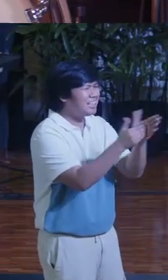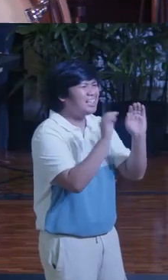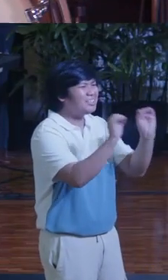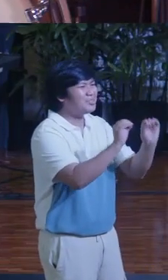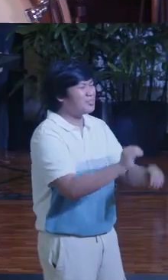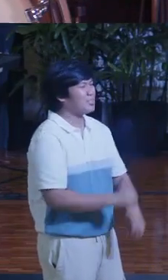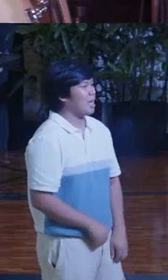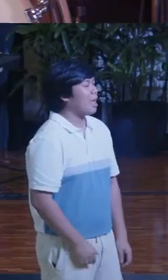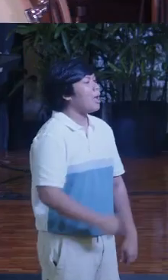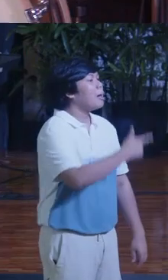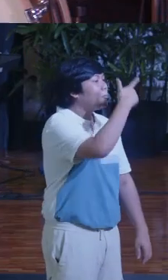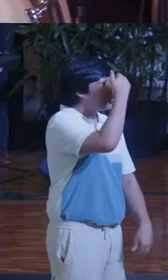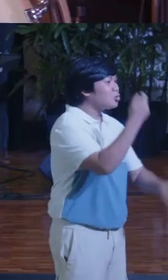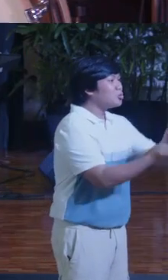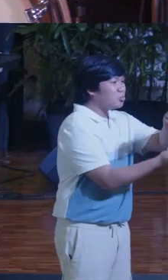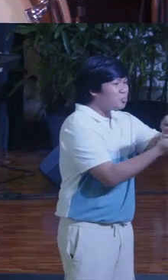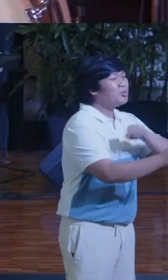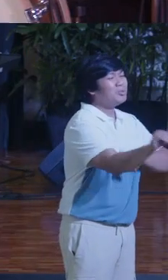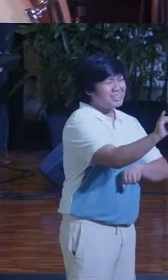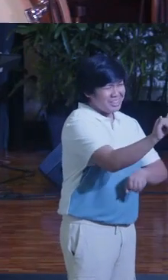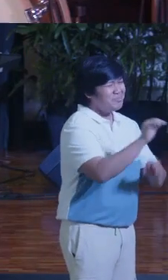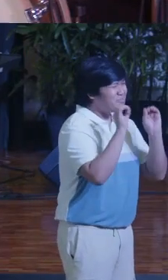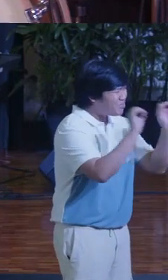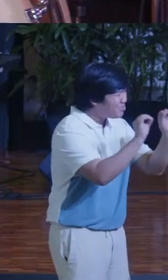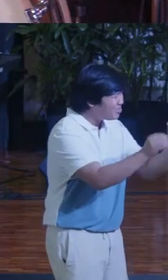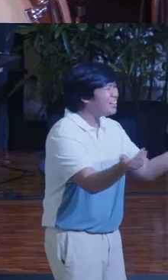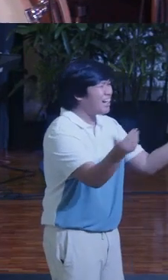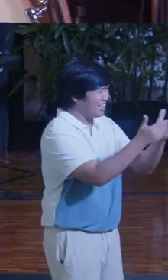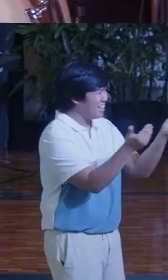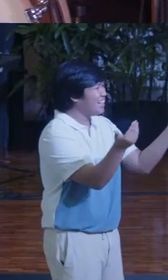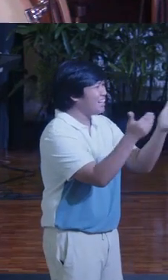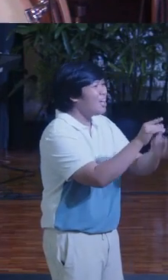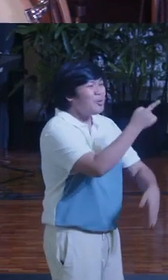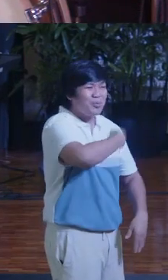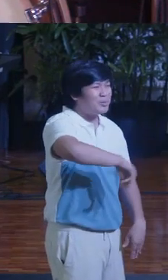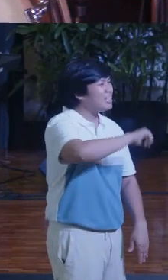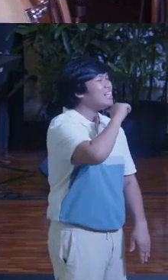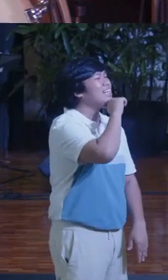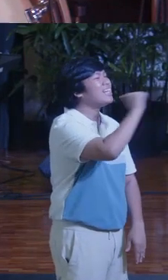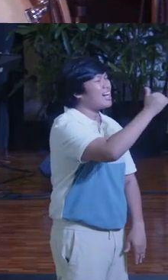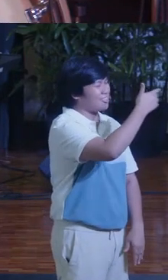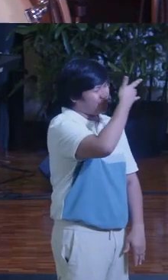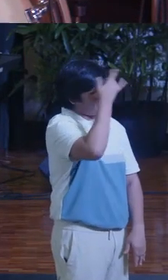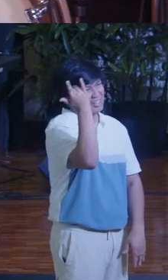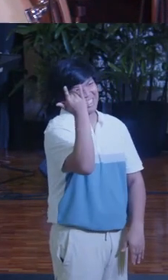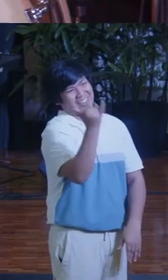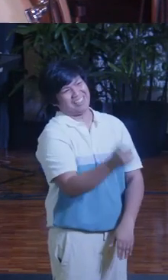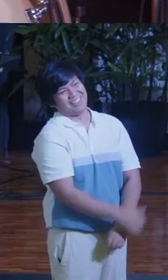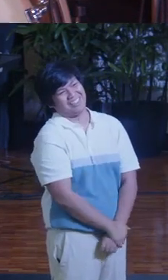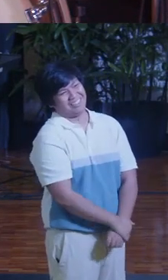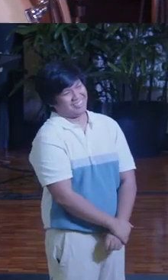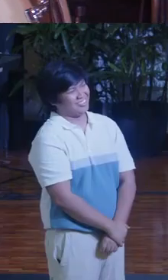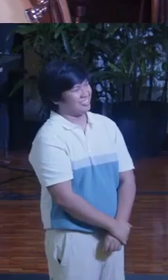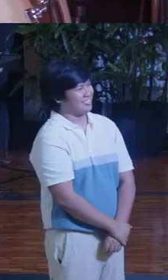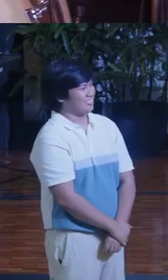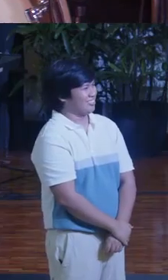Pablo No? Para kayong paulit-ulit. Alam nyo kung bakit?